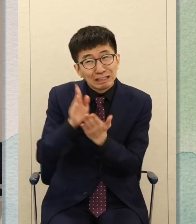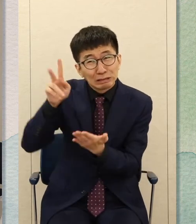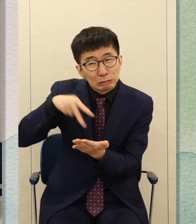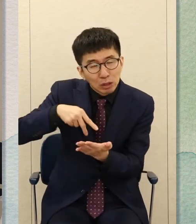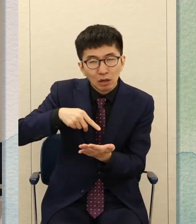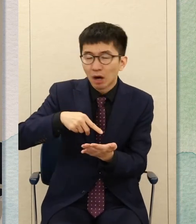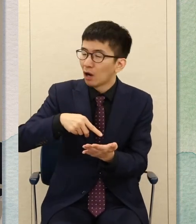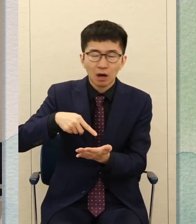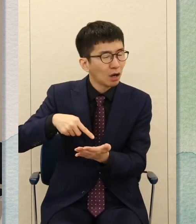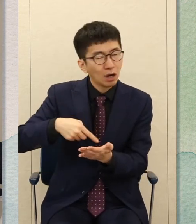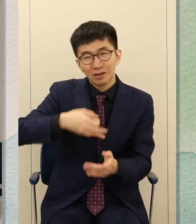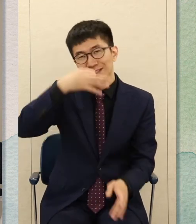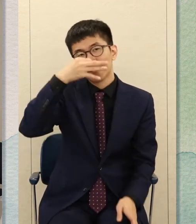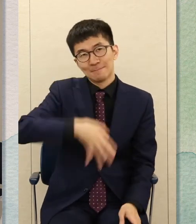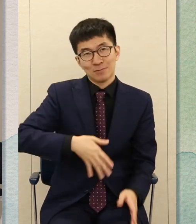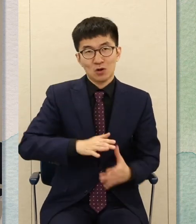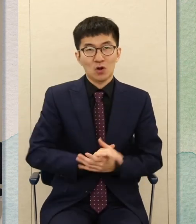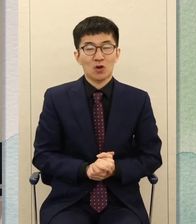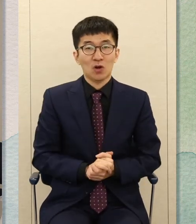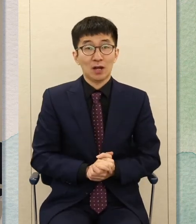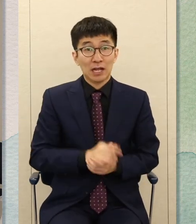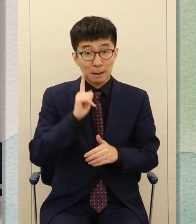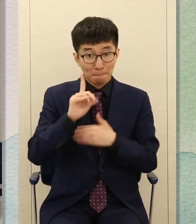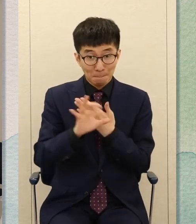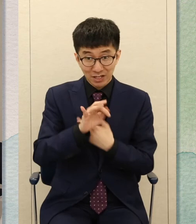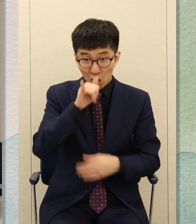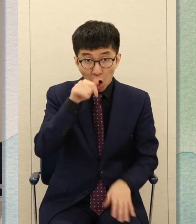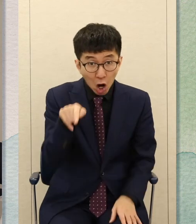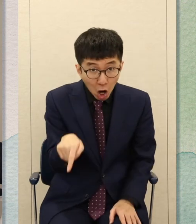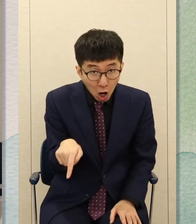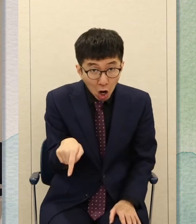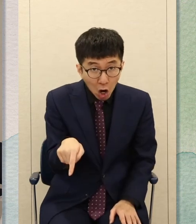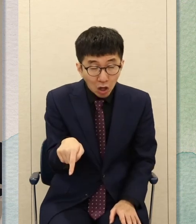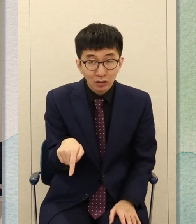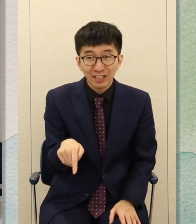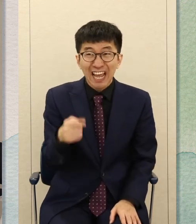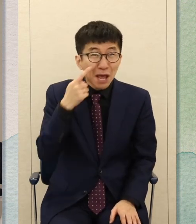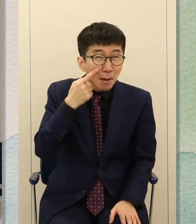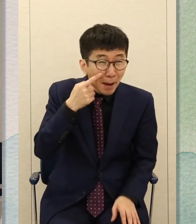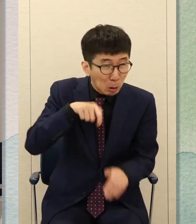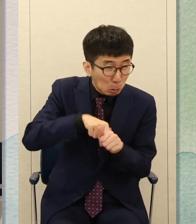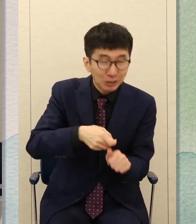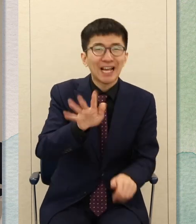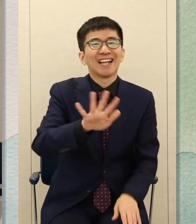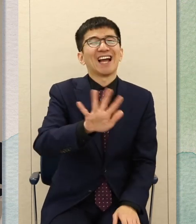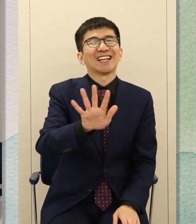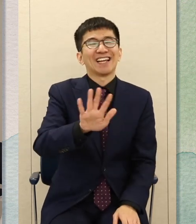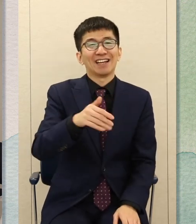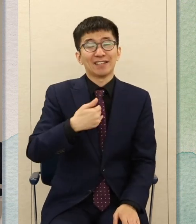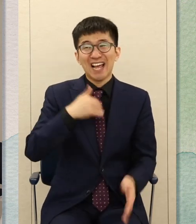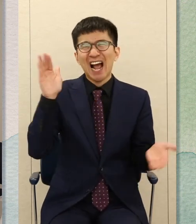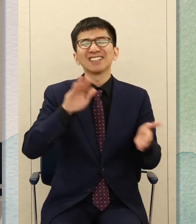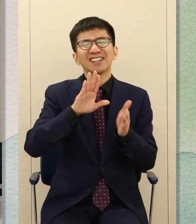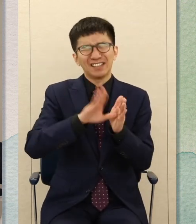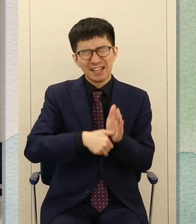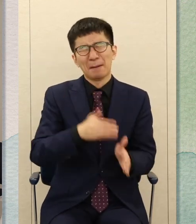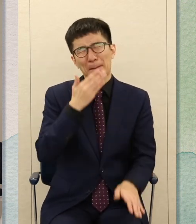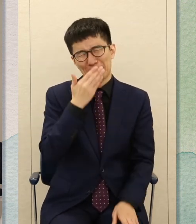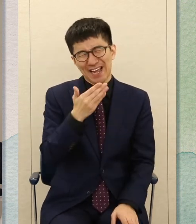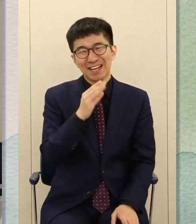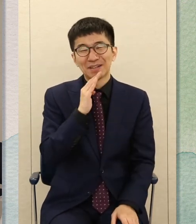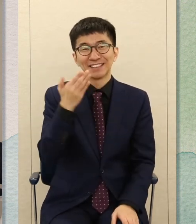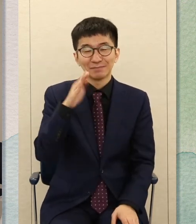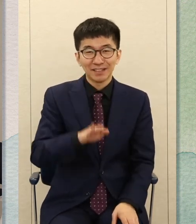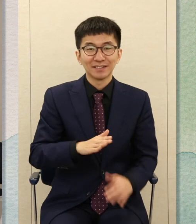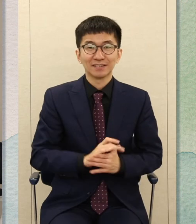읽는 모임이 혹시 있으면, 예, 아니, 여기에 도전하라는 건 아닙니다. 제가 그 학생 때여가지고 이제 할 수 있었던 건데,